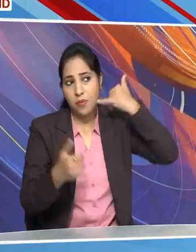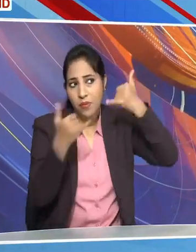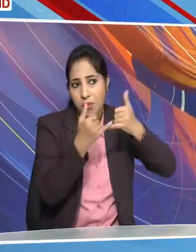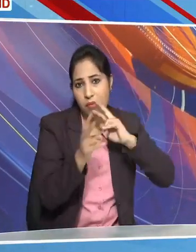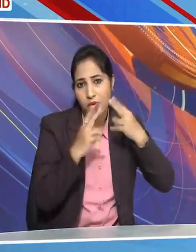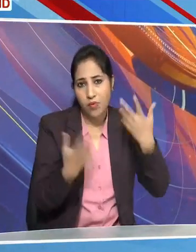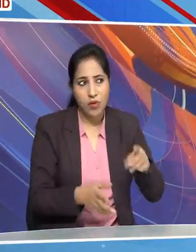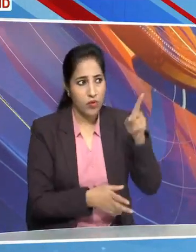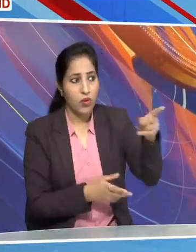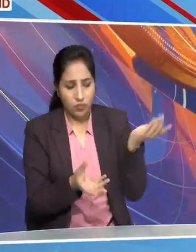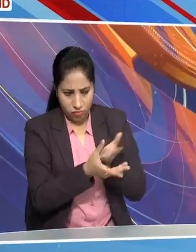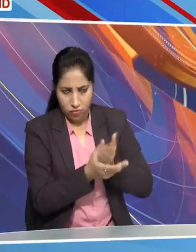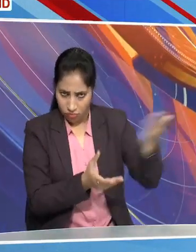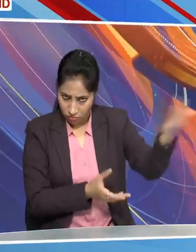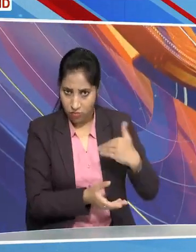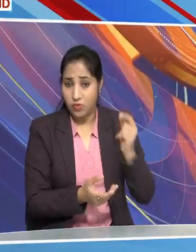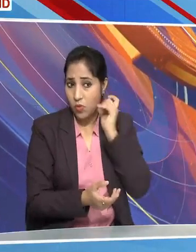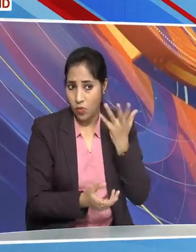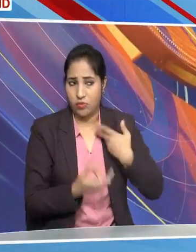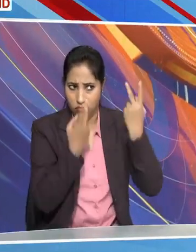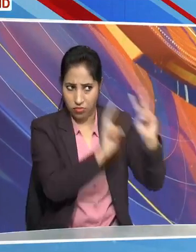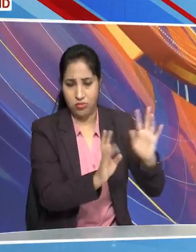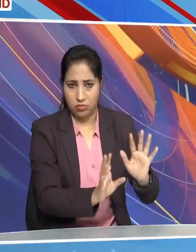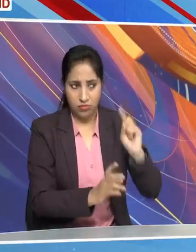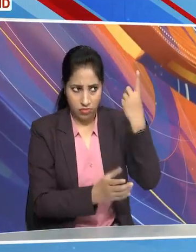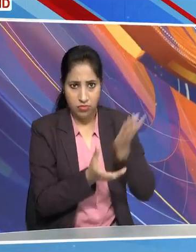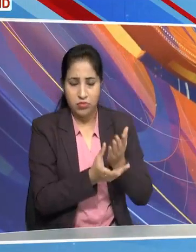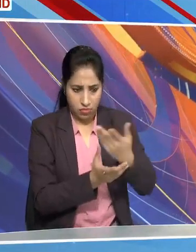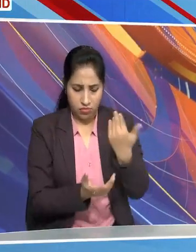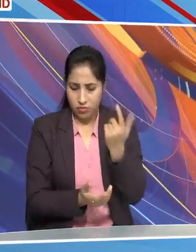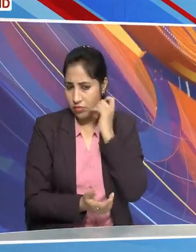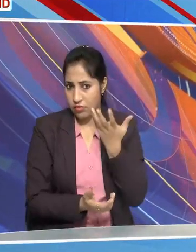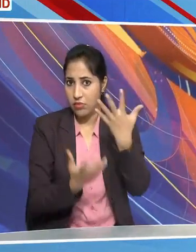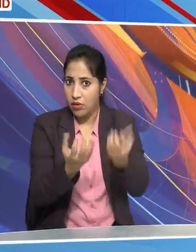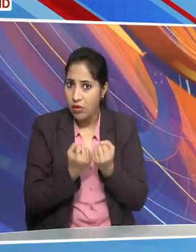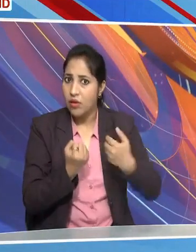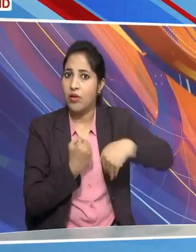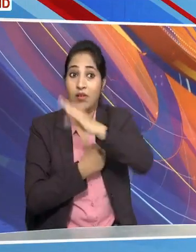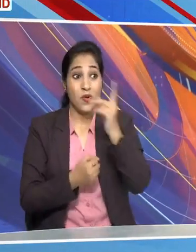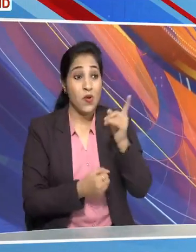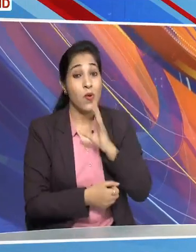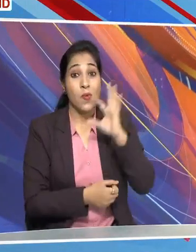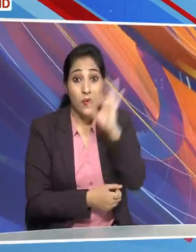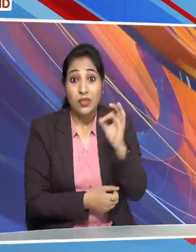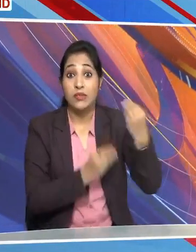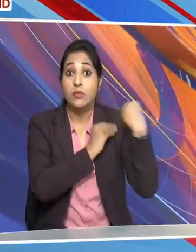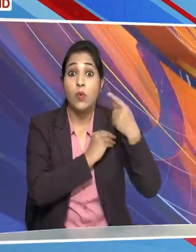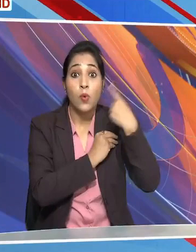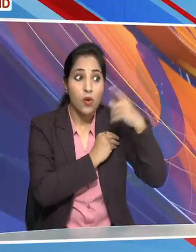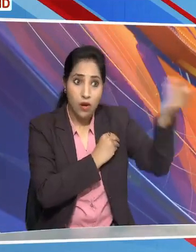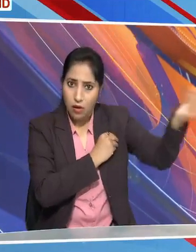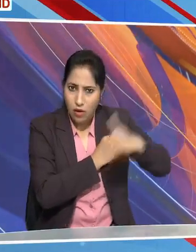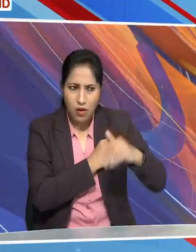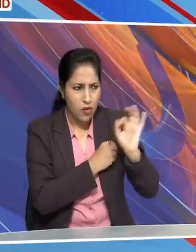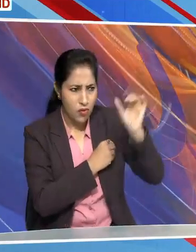कहा गया कि आप डॉक्यूमेंट्स लेके आइए तब गोल्ड रिलीज करेंगे और गोल्ड उनसे लेकर चले गए। अगले दिन ऑनर और उनके एम्प्लॉयज जीएसटी ऑफिस जाते हैं तो उनको